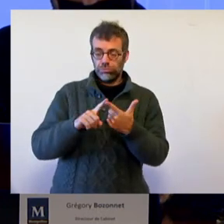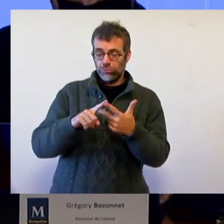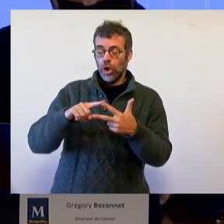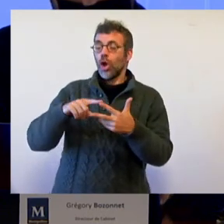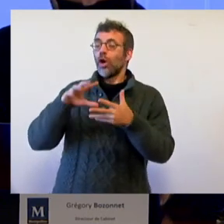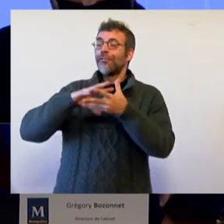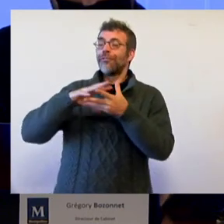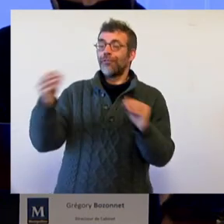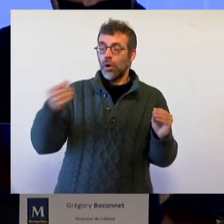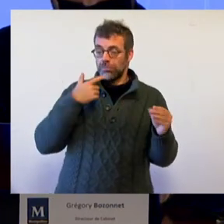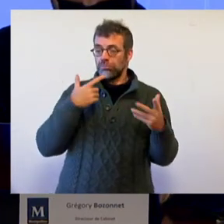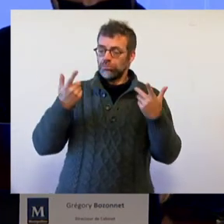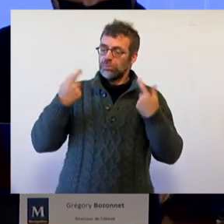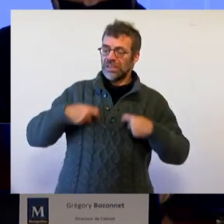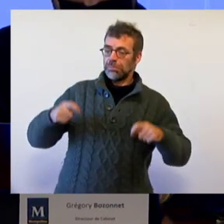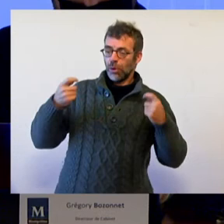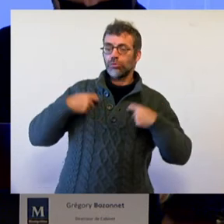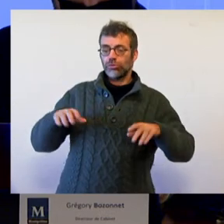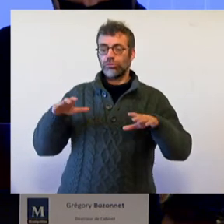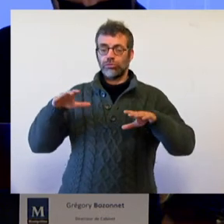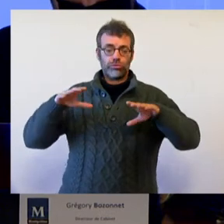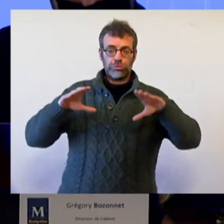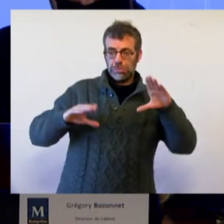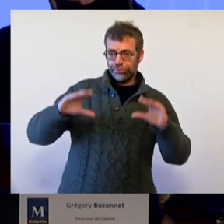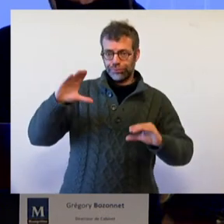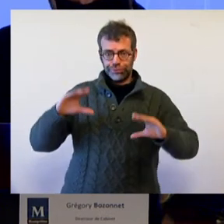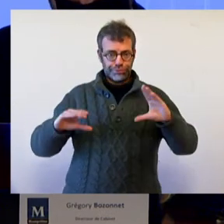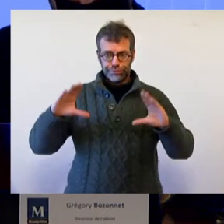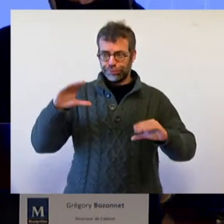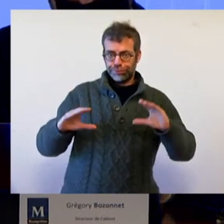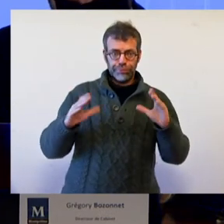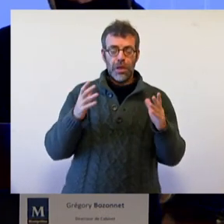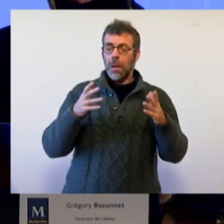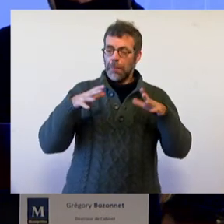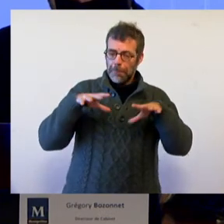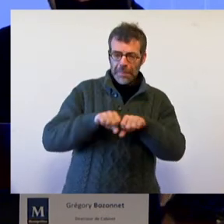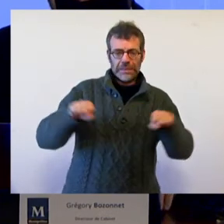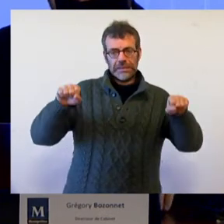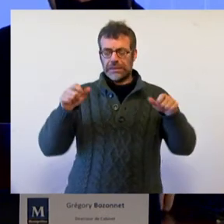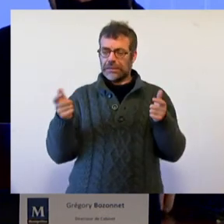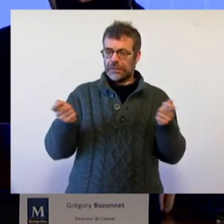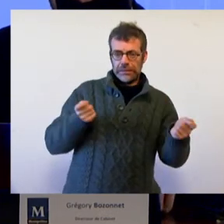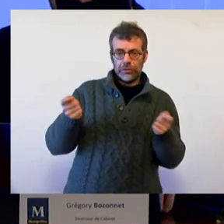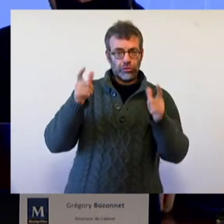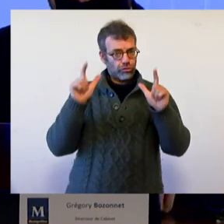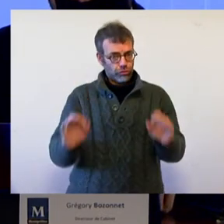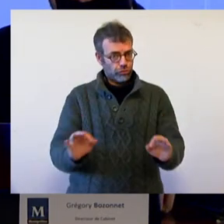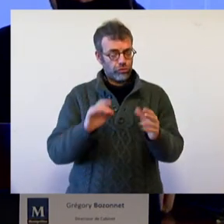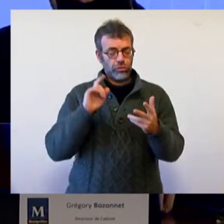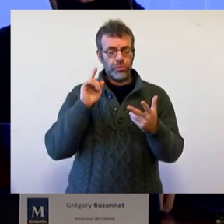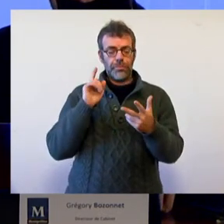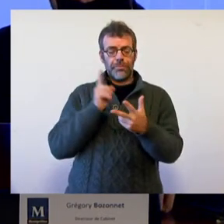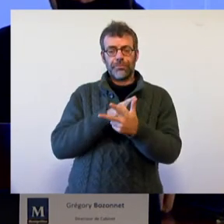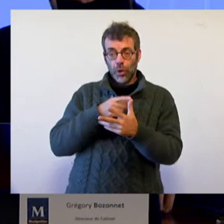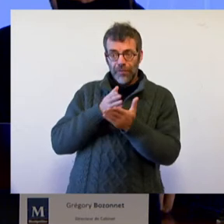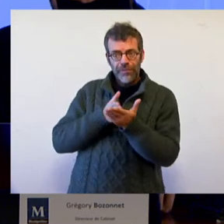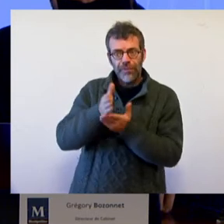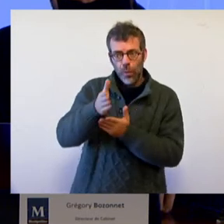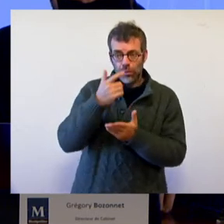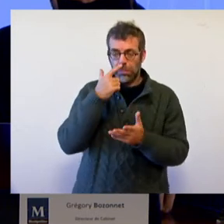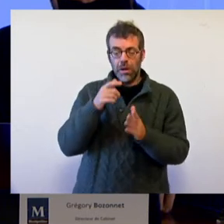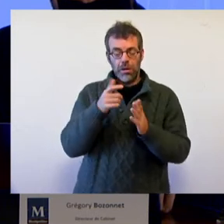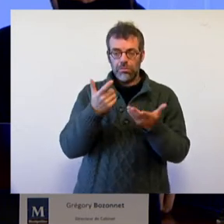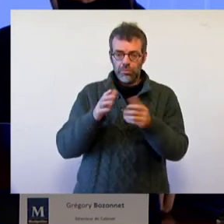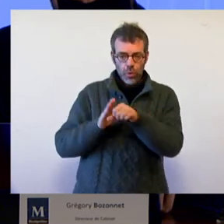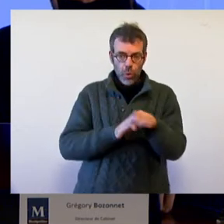dépense publique, mais en investissant fortement. Sur le fond ensuite, ici localement, la gauche renoue avec ses fondamentaux